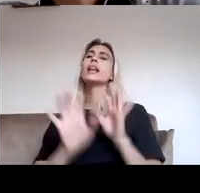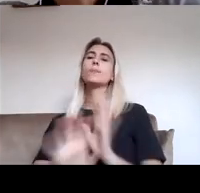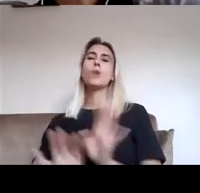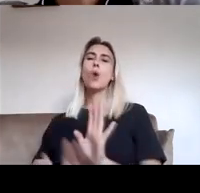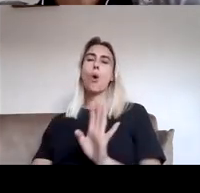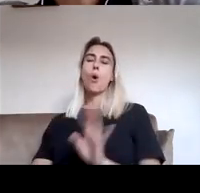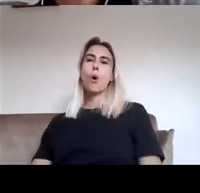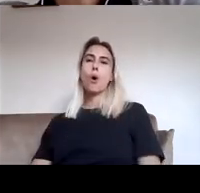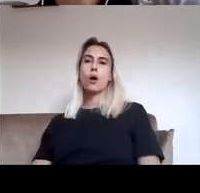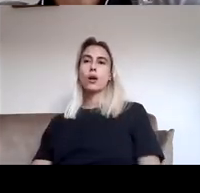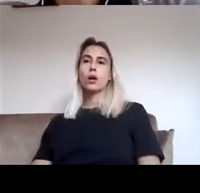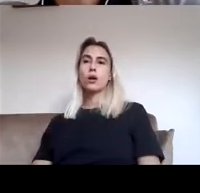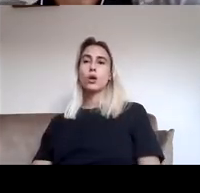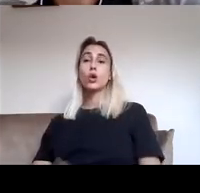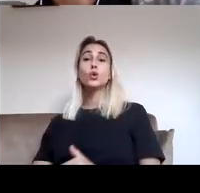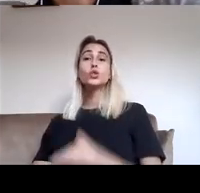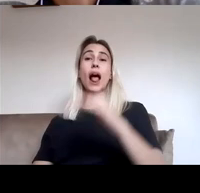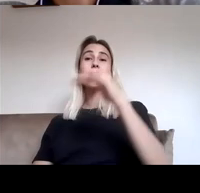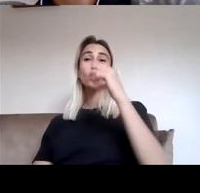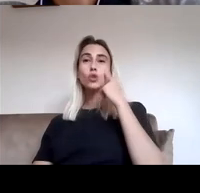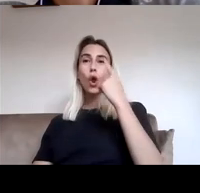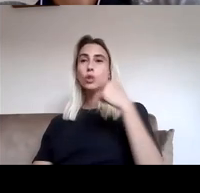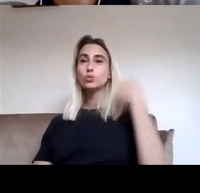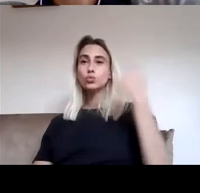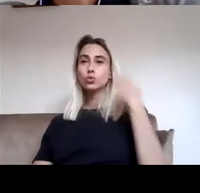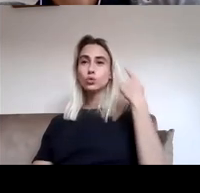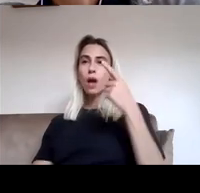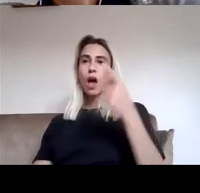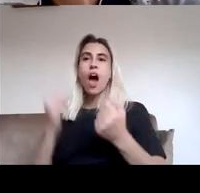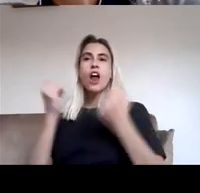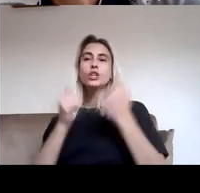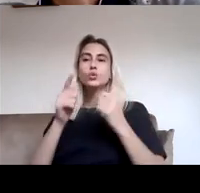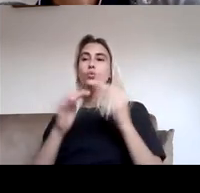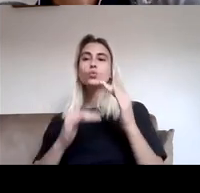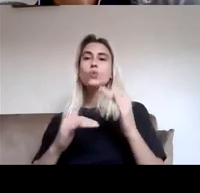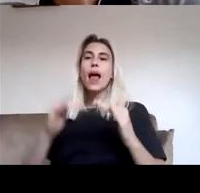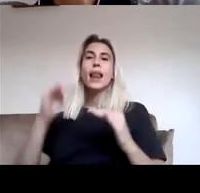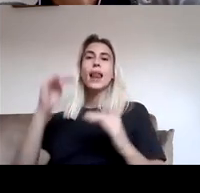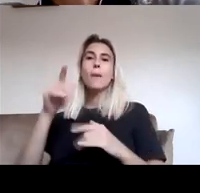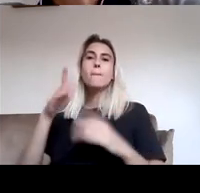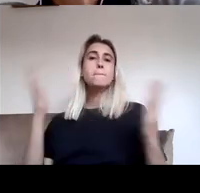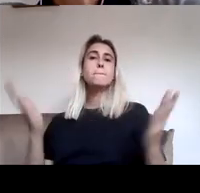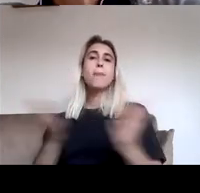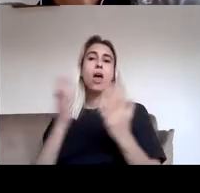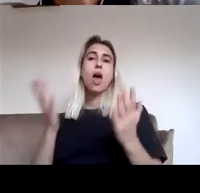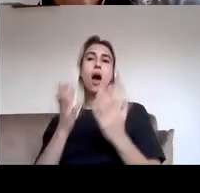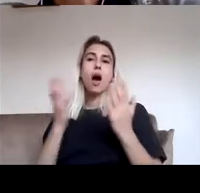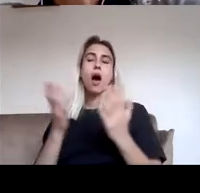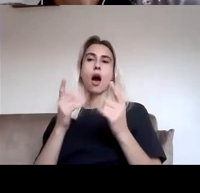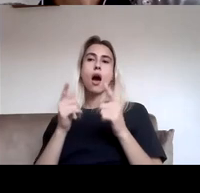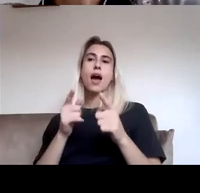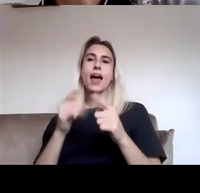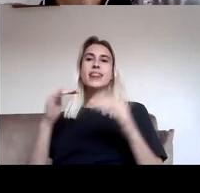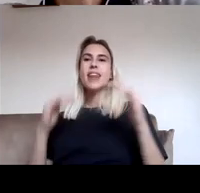Ha, yükseltisi bakımından aracını düşündüm de şimdi şehirler arası araçların yüksekliği bayağı bir... Evet, aynen. Hani